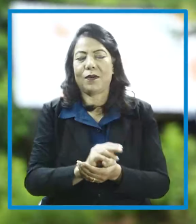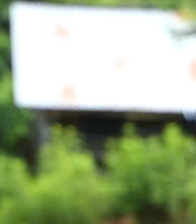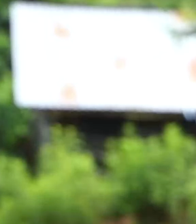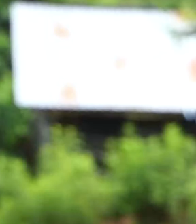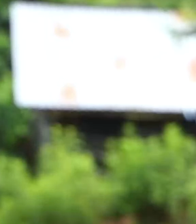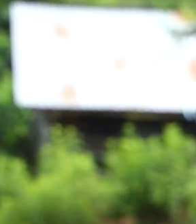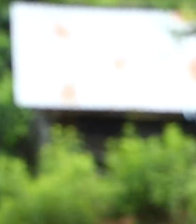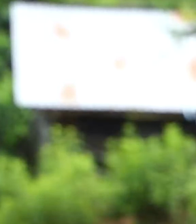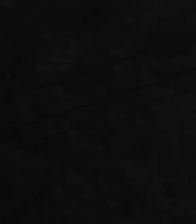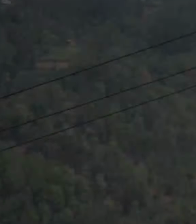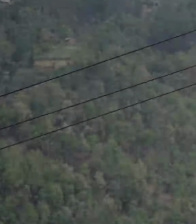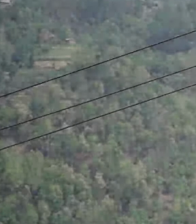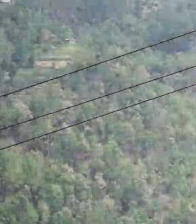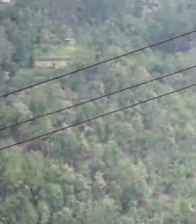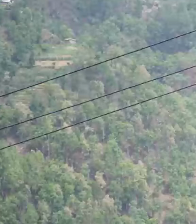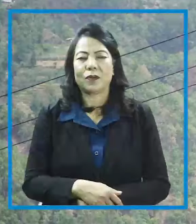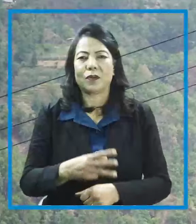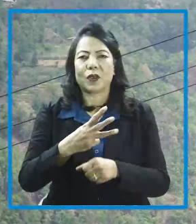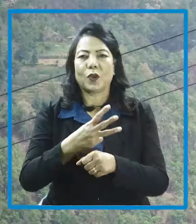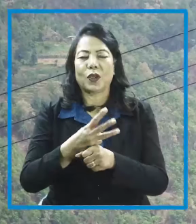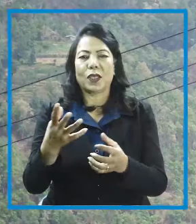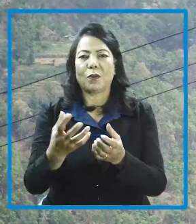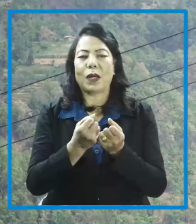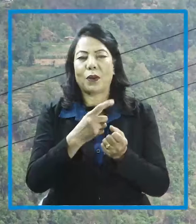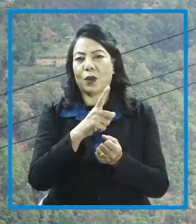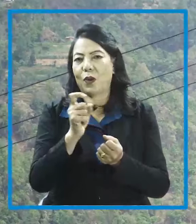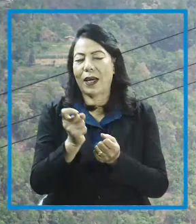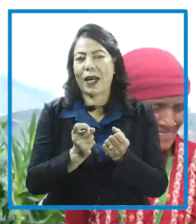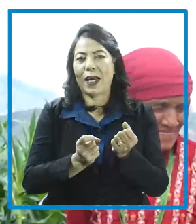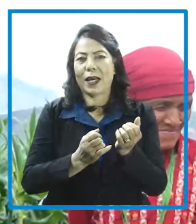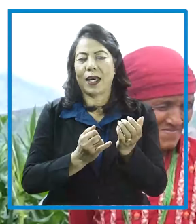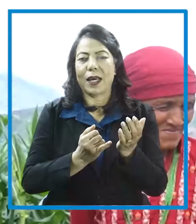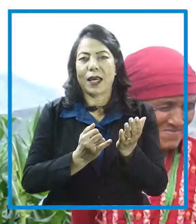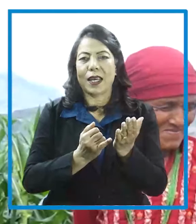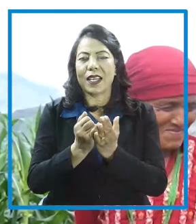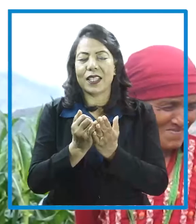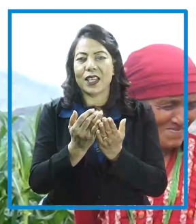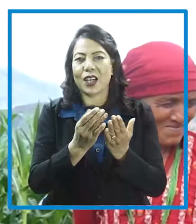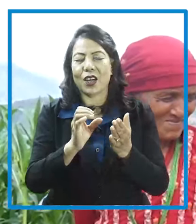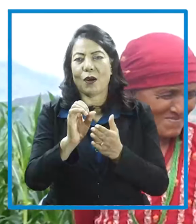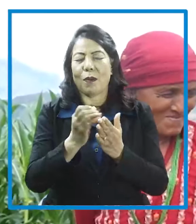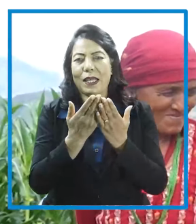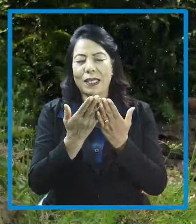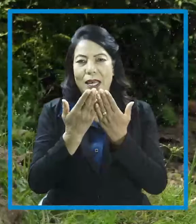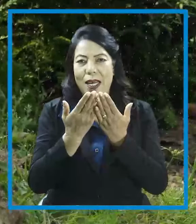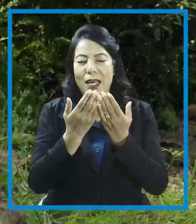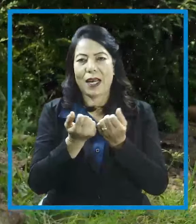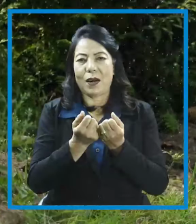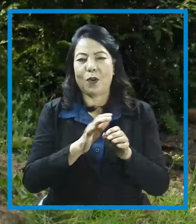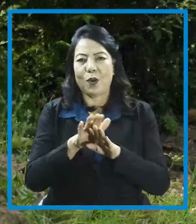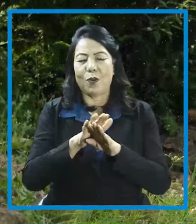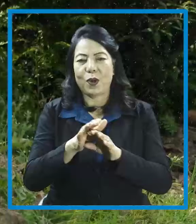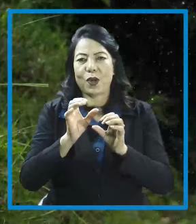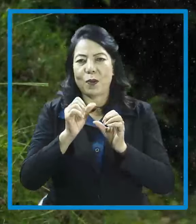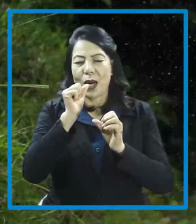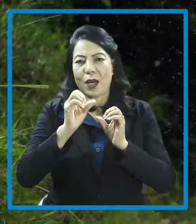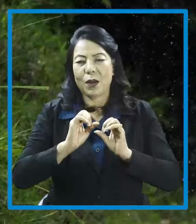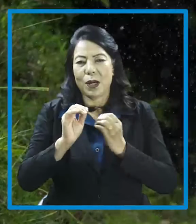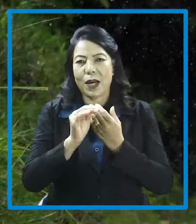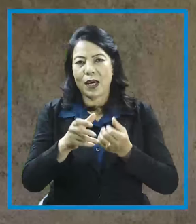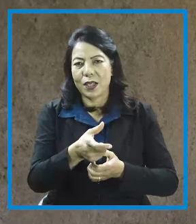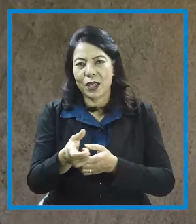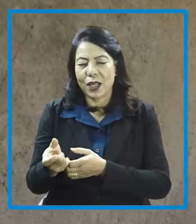पनि देखाएँ सर। उद्देश्य प्राप्तिका लागि कृषक पाठशाला, बहुप्रयोग पानी प्रणाली तथा सिँचाइ